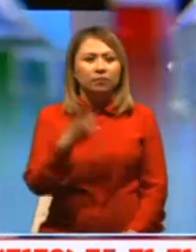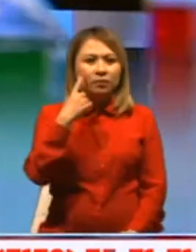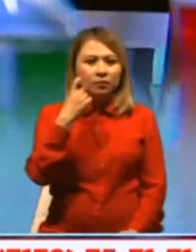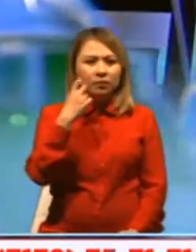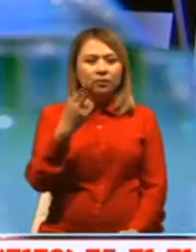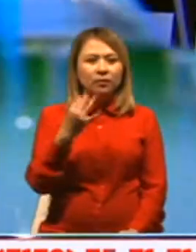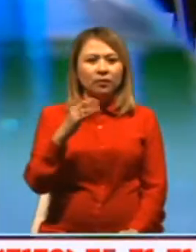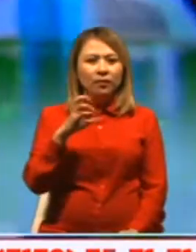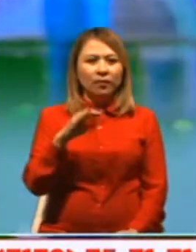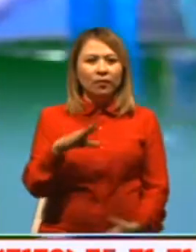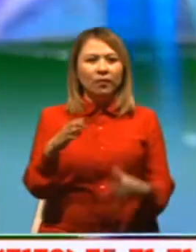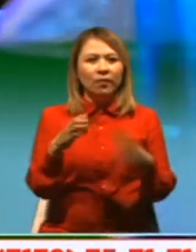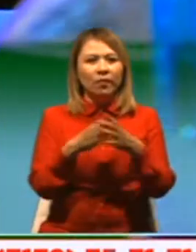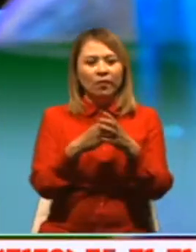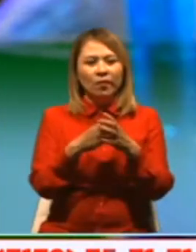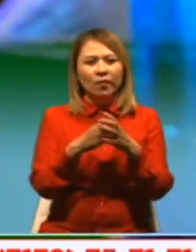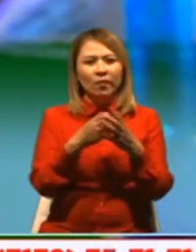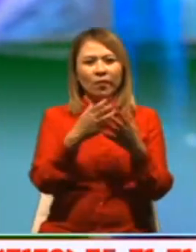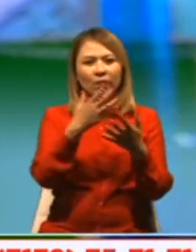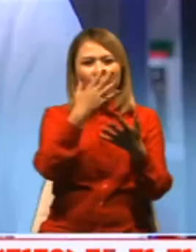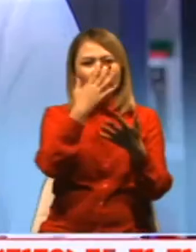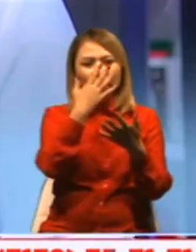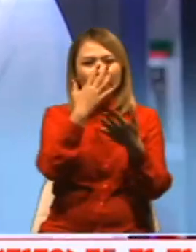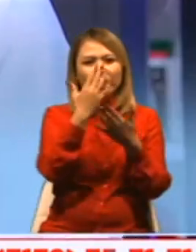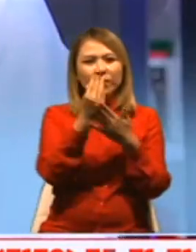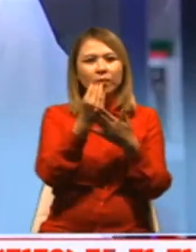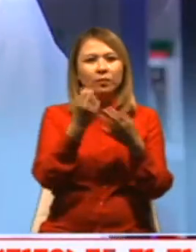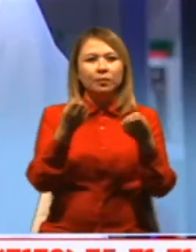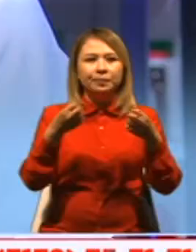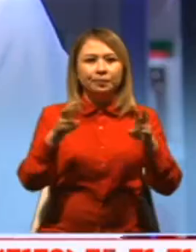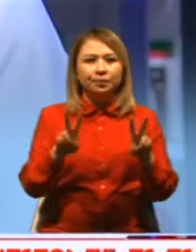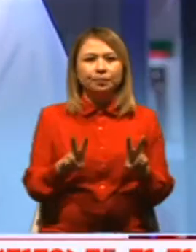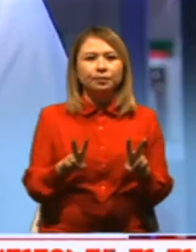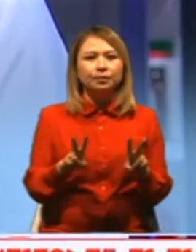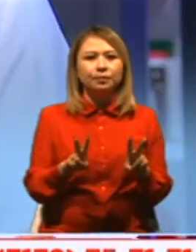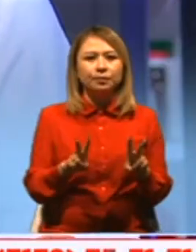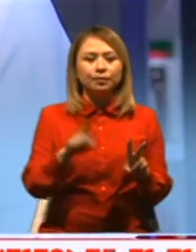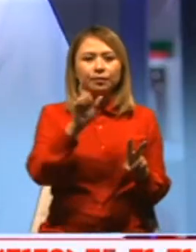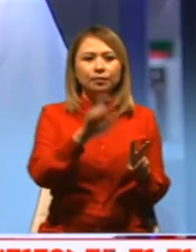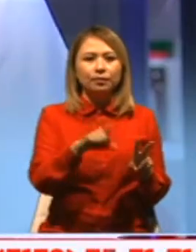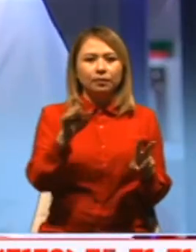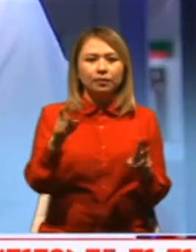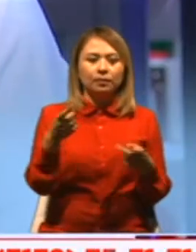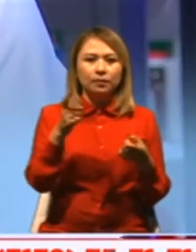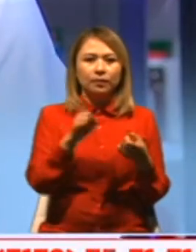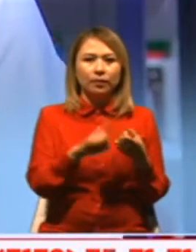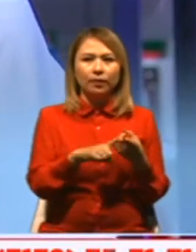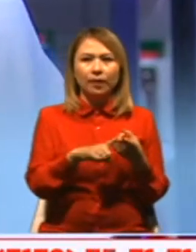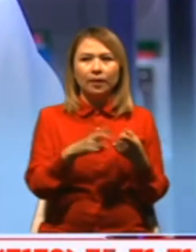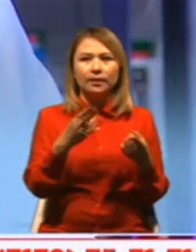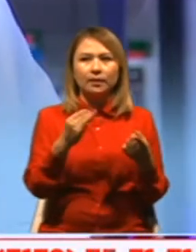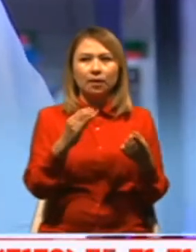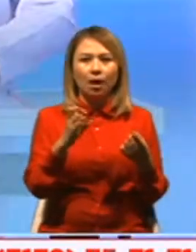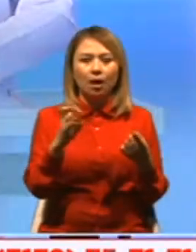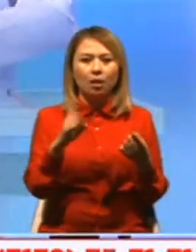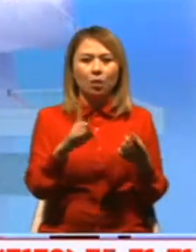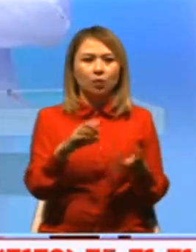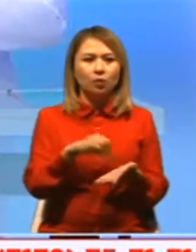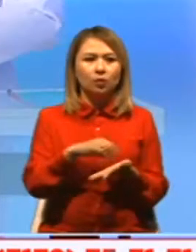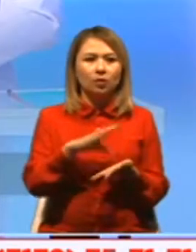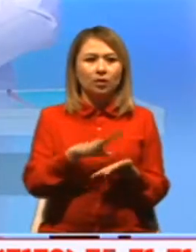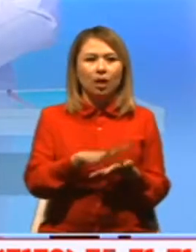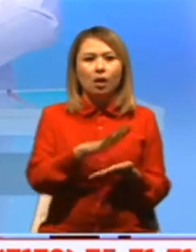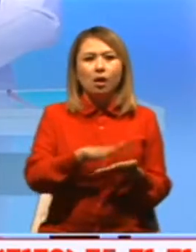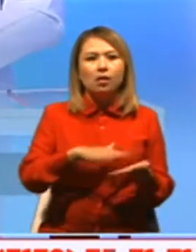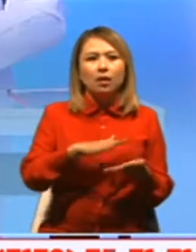адам организмінде яғни қанттың жоғарылау мөлшеріне байланысты адамға соған байланысты яғни диагноз қойыла бастайды. Яғни алғашқы диагноз ары